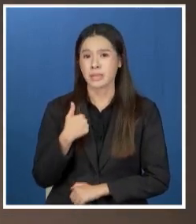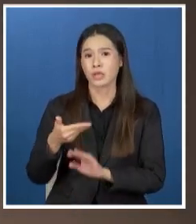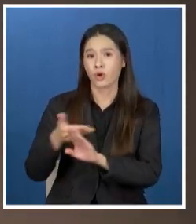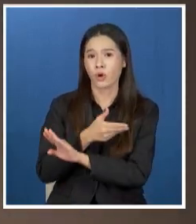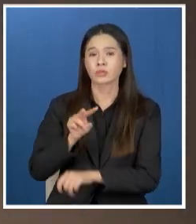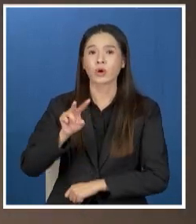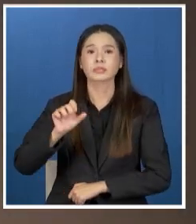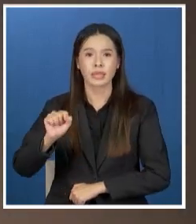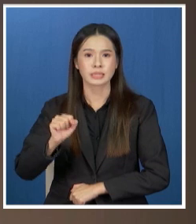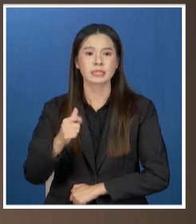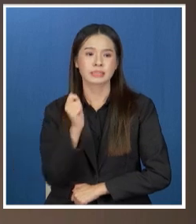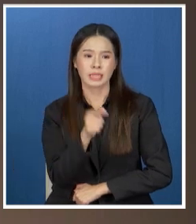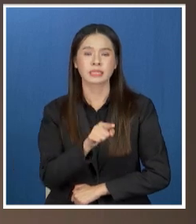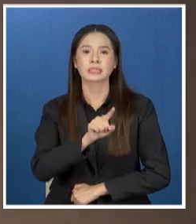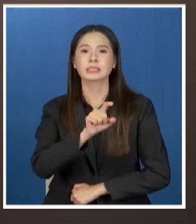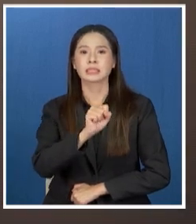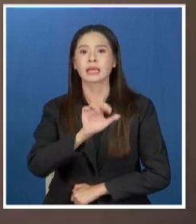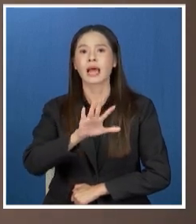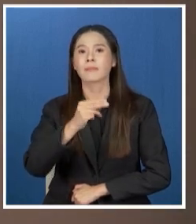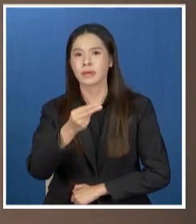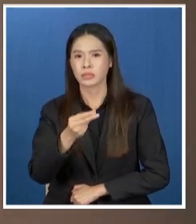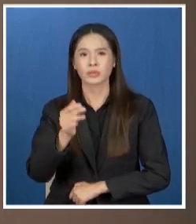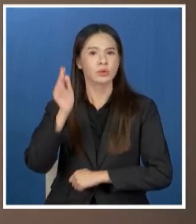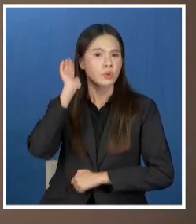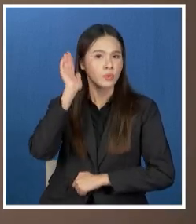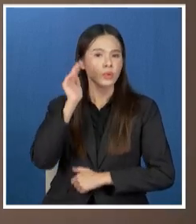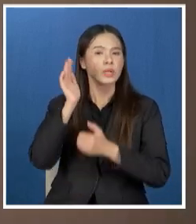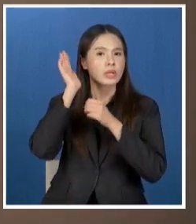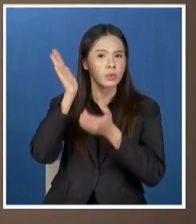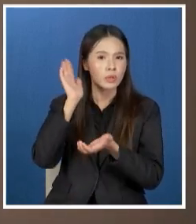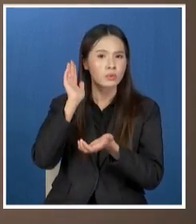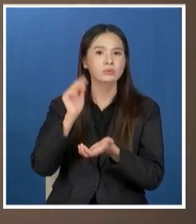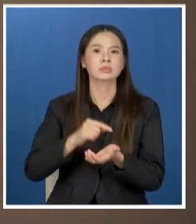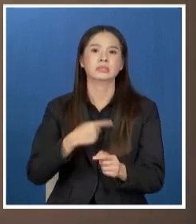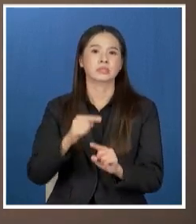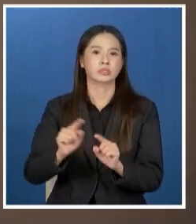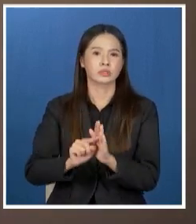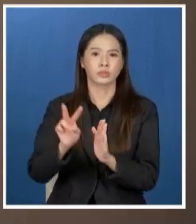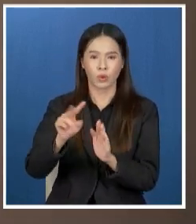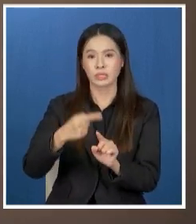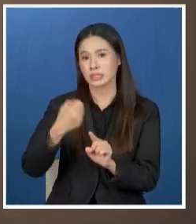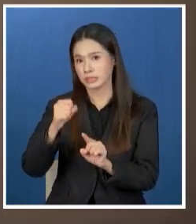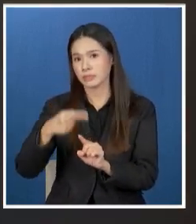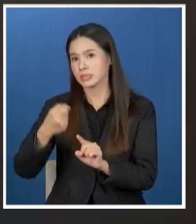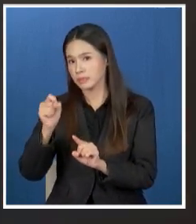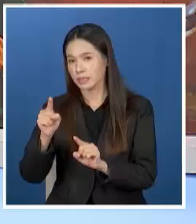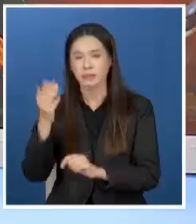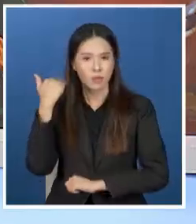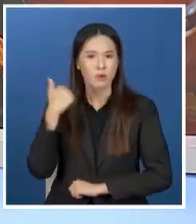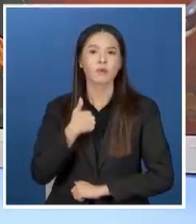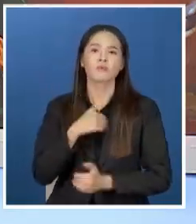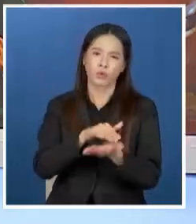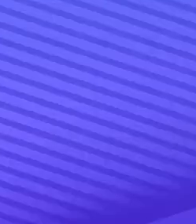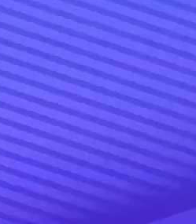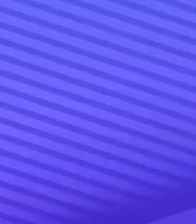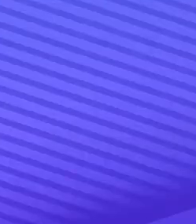านี้ 200,000 โดนจ้างอีก 150,000 ด้วย ใช่ไปรีวิวอยู่2วันตุลากับพฤศจิกาที่ผ่านมา ครับก็เลยเป็นทีมหงทองแต่ก็ต้องมาขอโทษคุณณวั